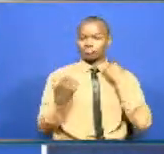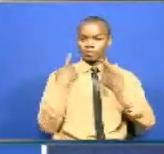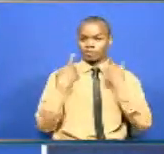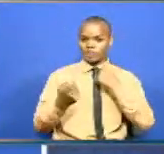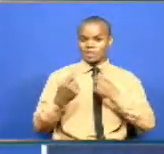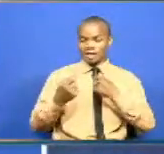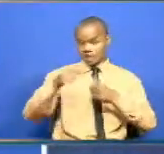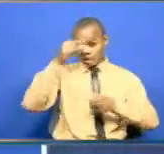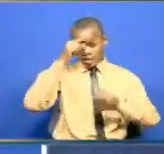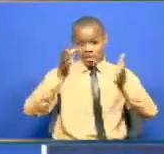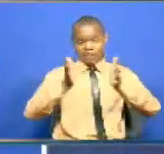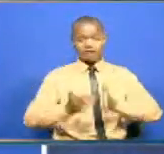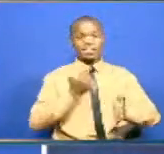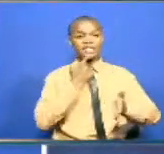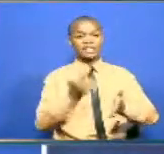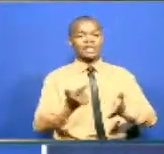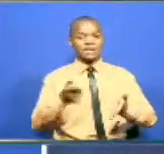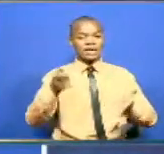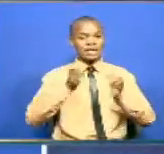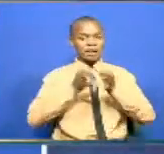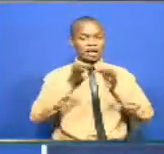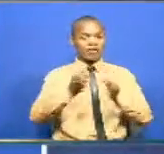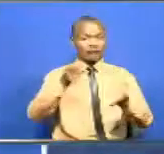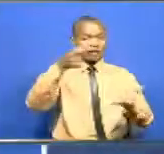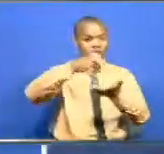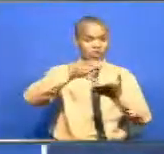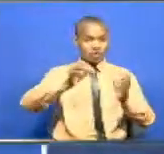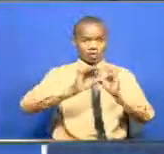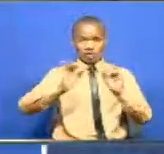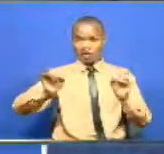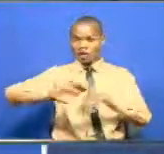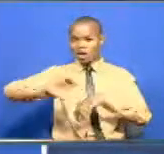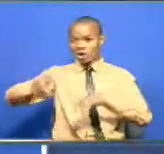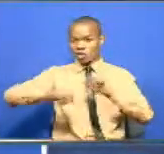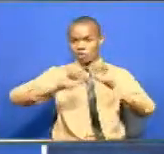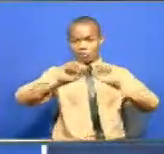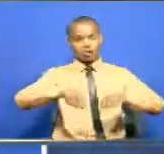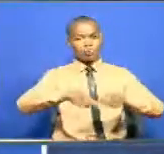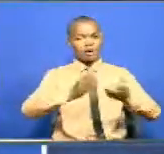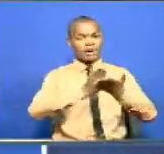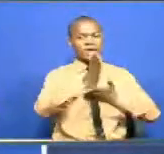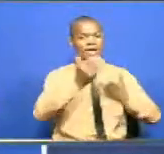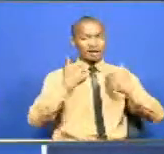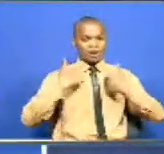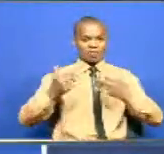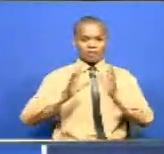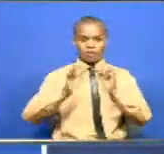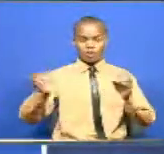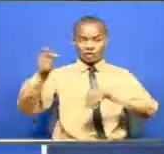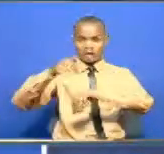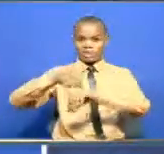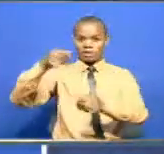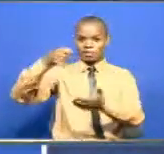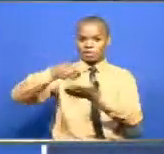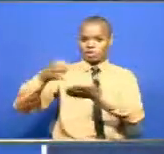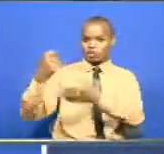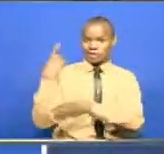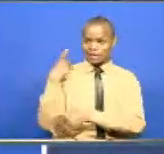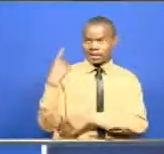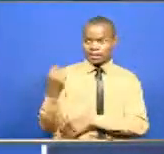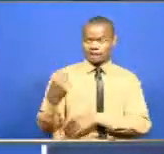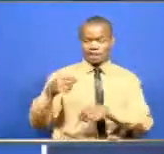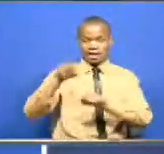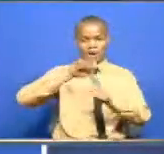pasipo na mwingilio wao kaunti hazitatendewa haki kufuatia kutohusishwa kwao kwenye mchakato wa hivi punde